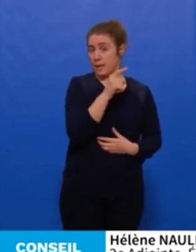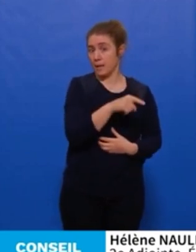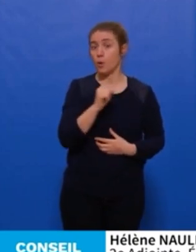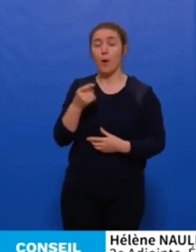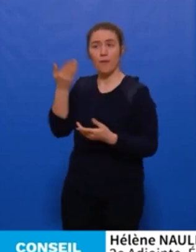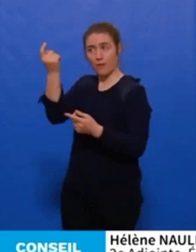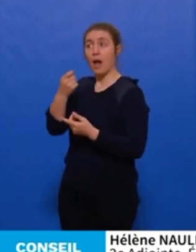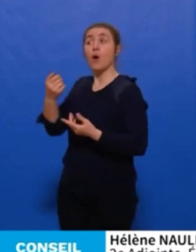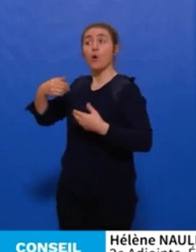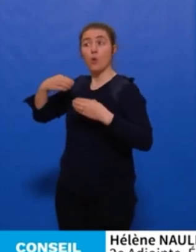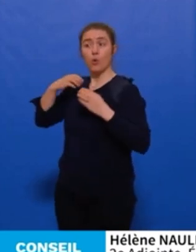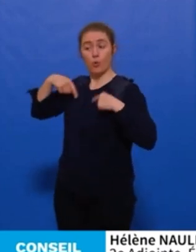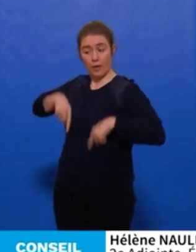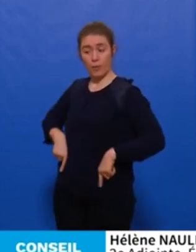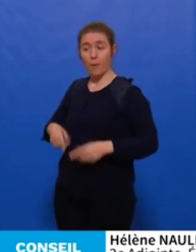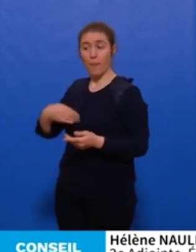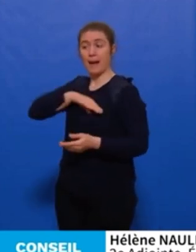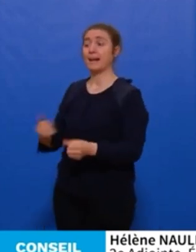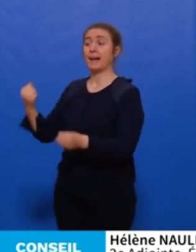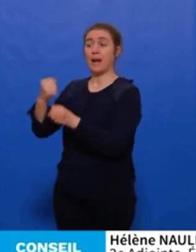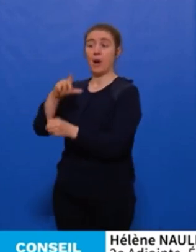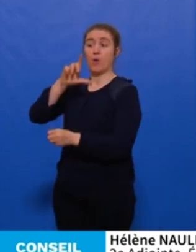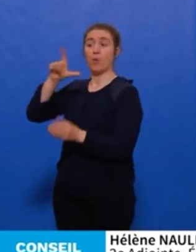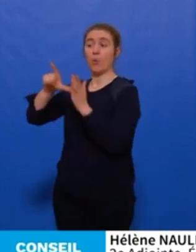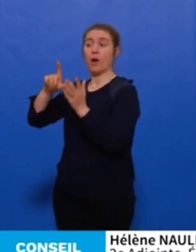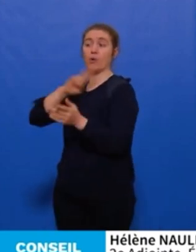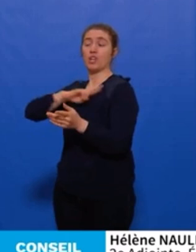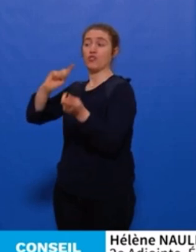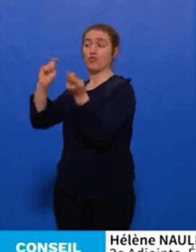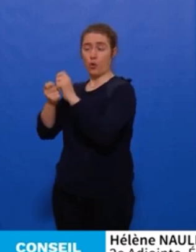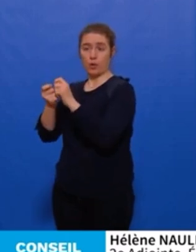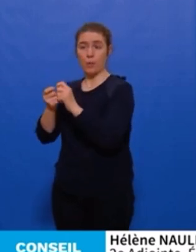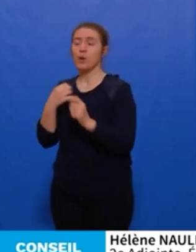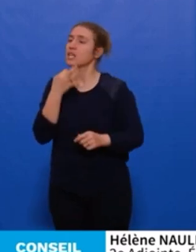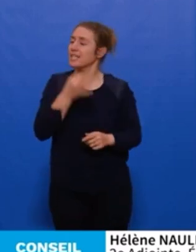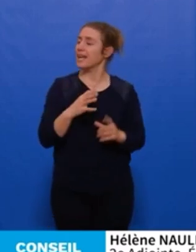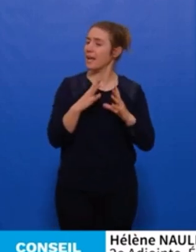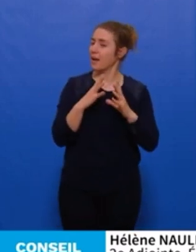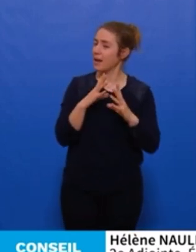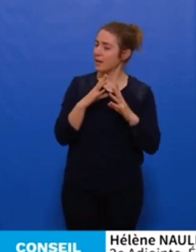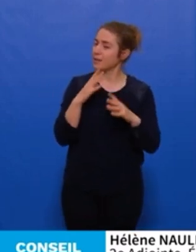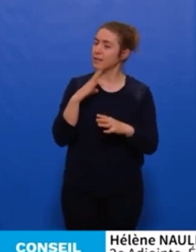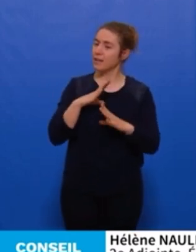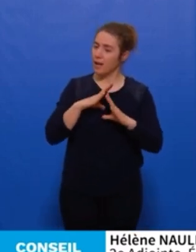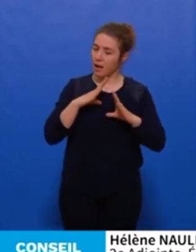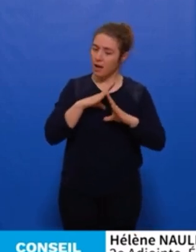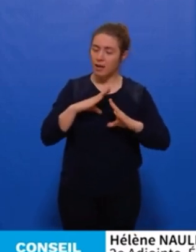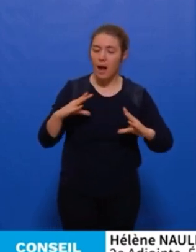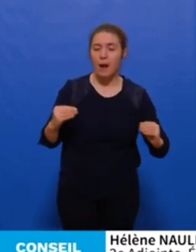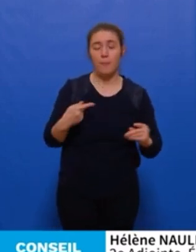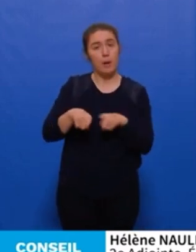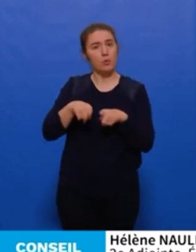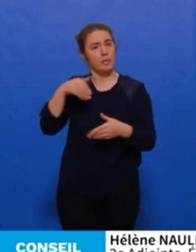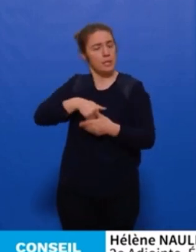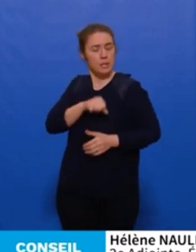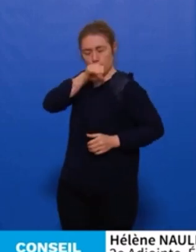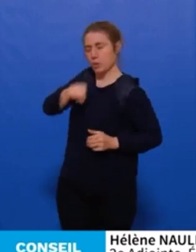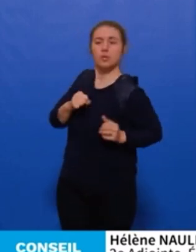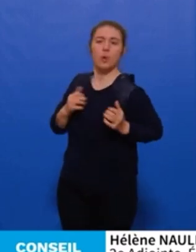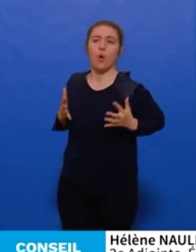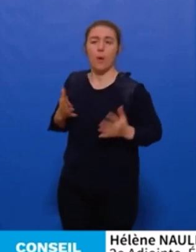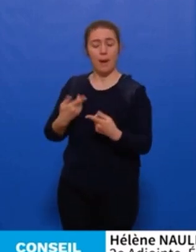avec cette réforme. Je le dis à la fois avec du calme, mais aussi avec beaucoup de passion et avec des convictions, parce que les convictions, c'est bon,